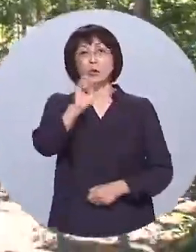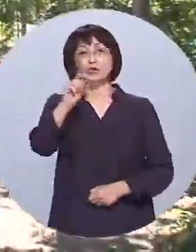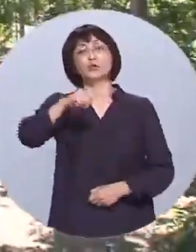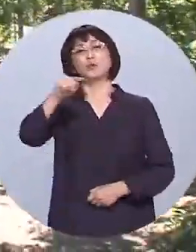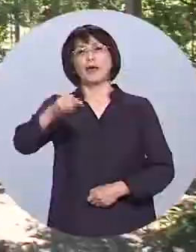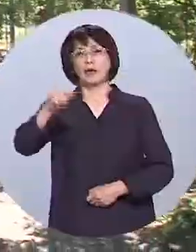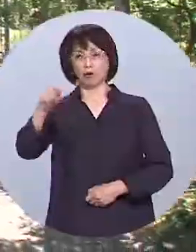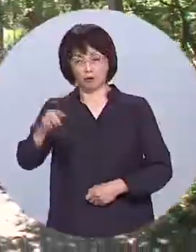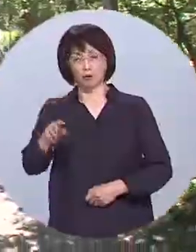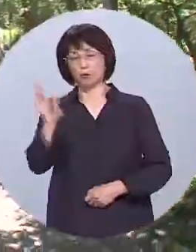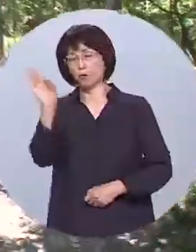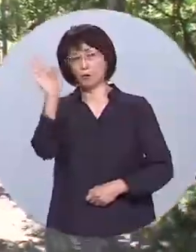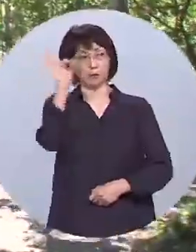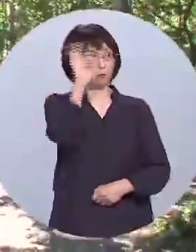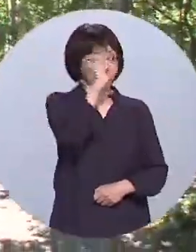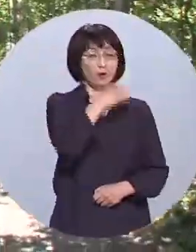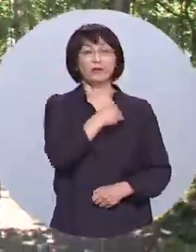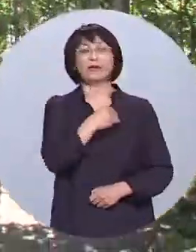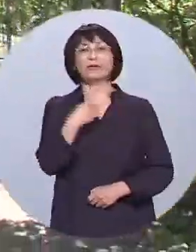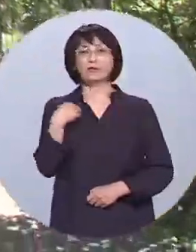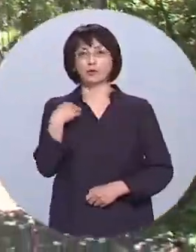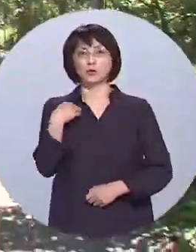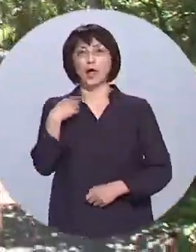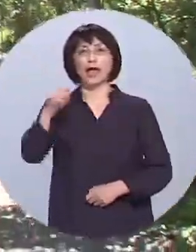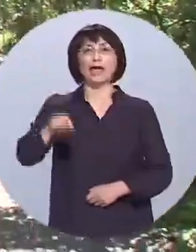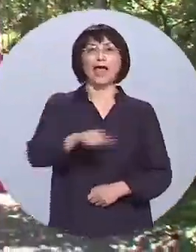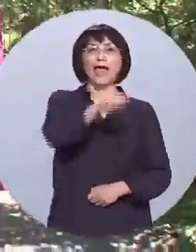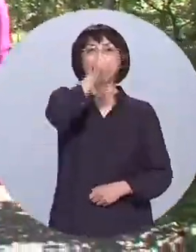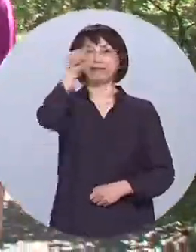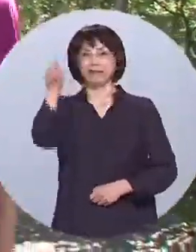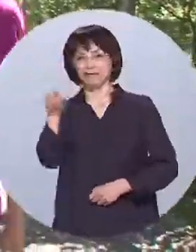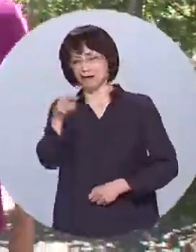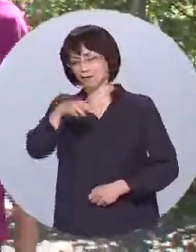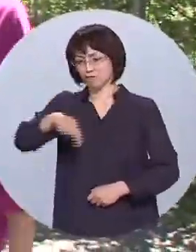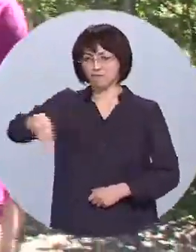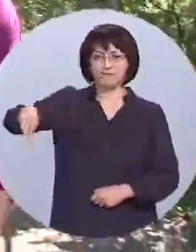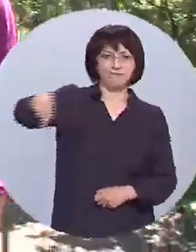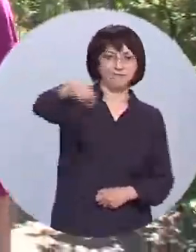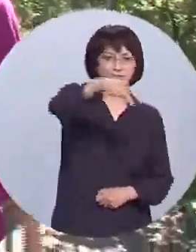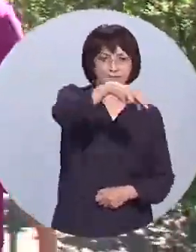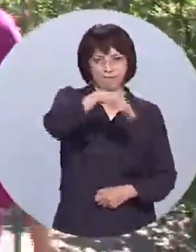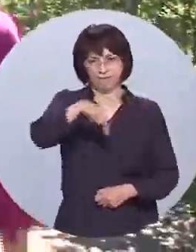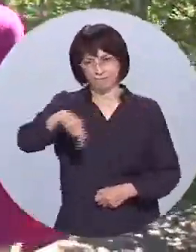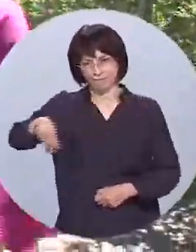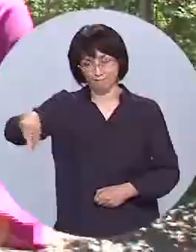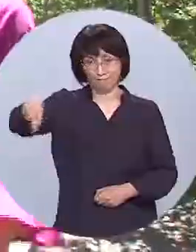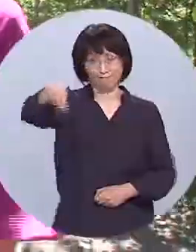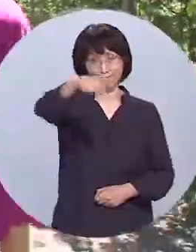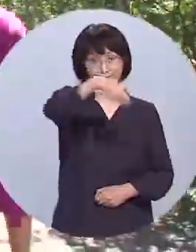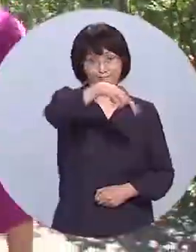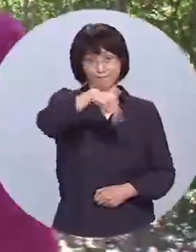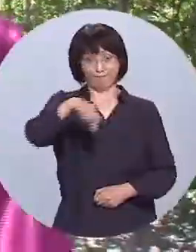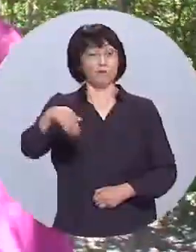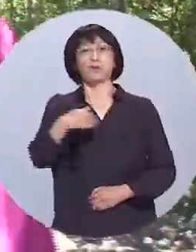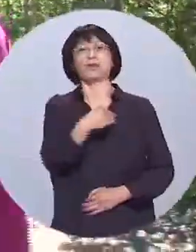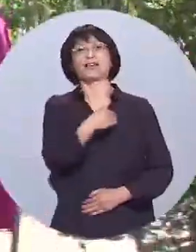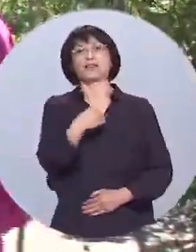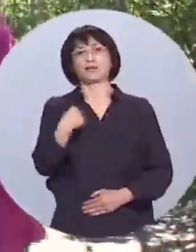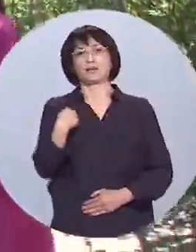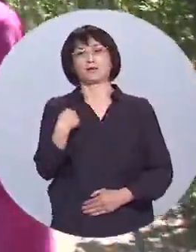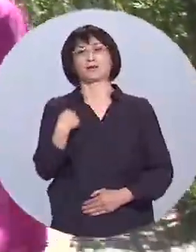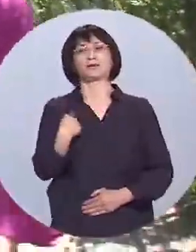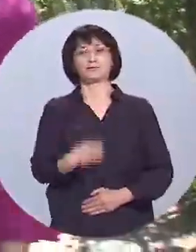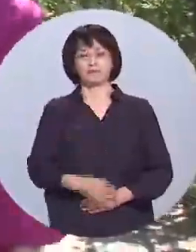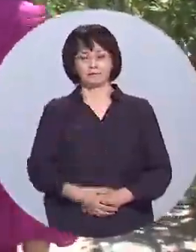十分ありますし、円になっているのでいつまでもいつまでも歩いていられますね。すごく綺麗です